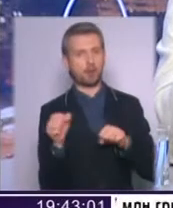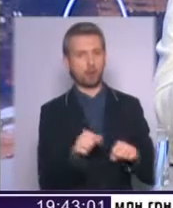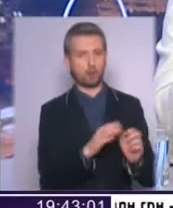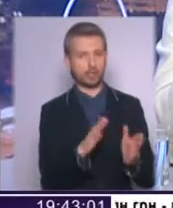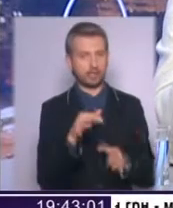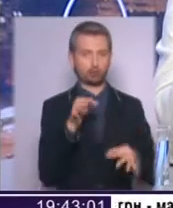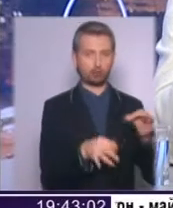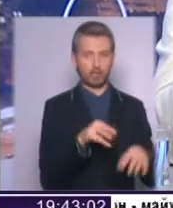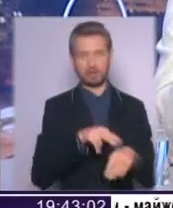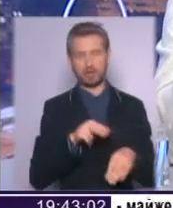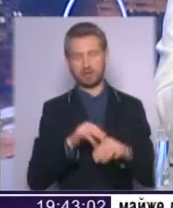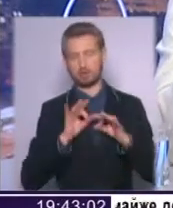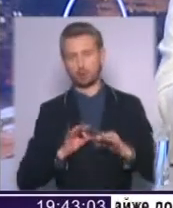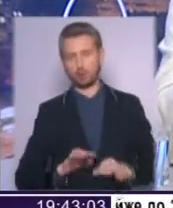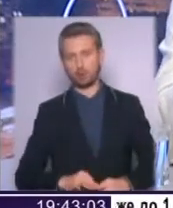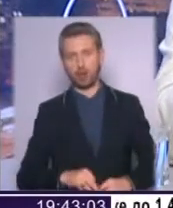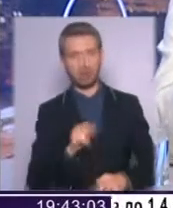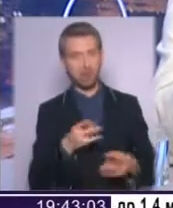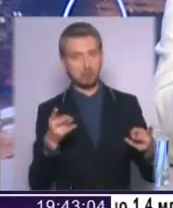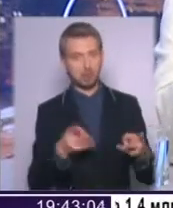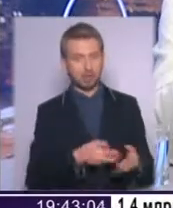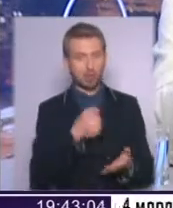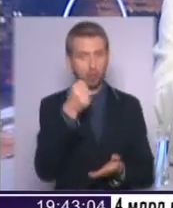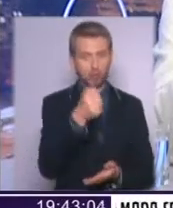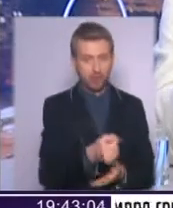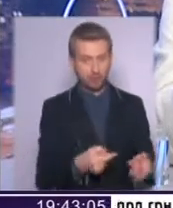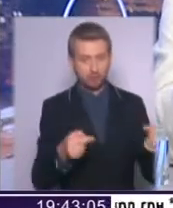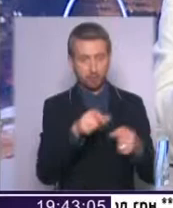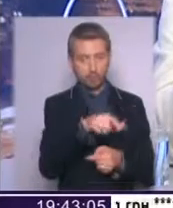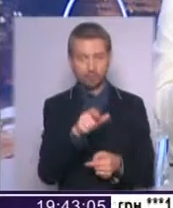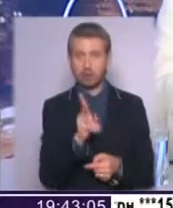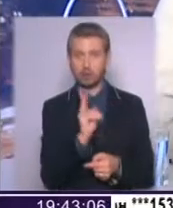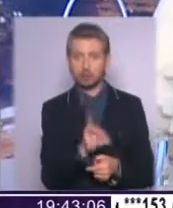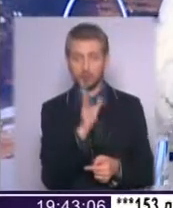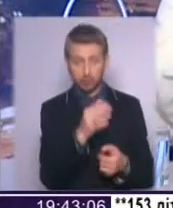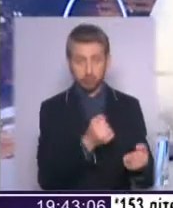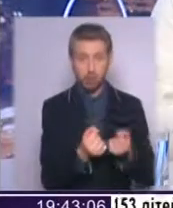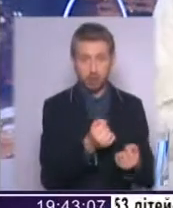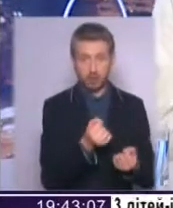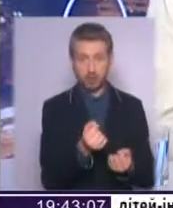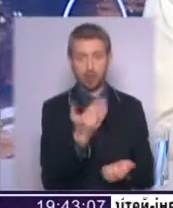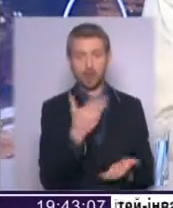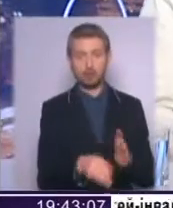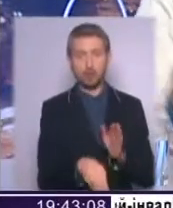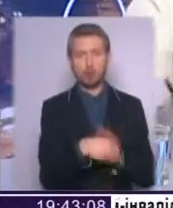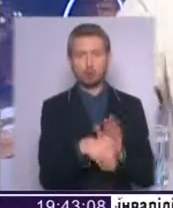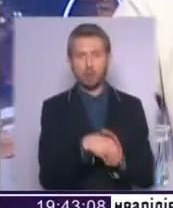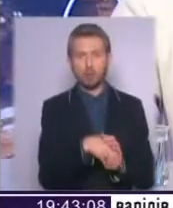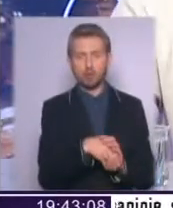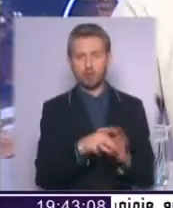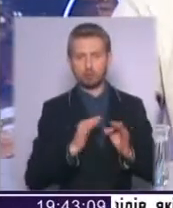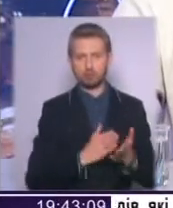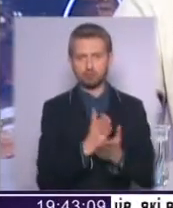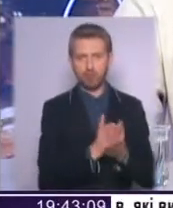прокуратура. Там треба поставити відповідних людей, які боролися без цих систем. Тобто, якщо корумпованого чиновника зловили, його